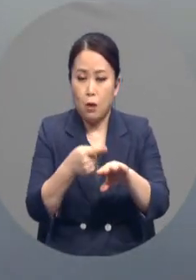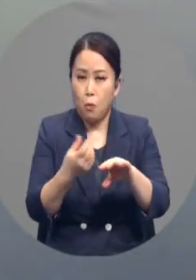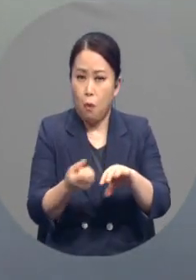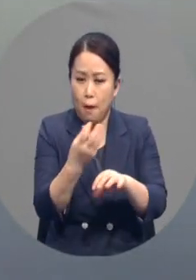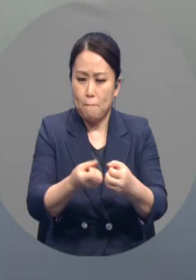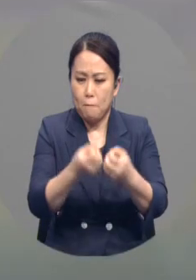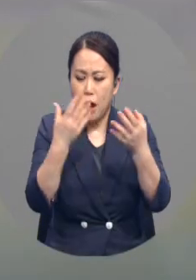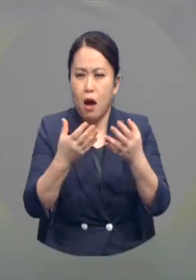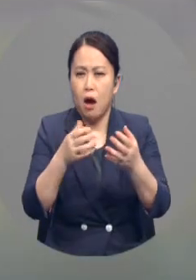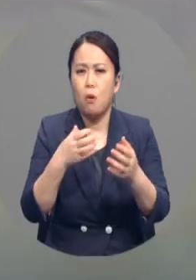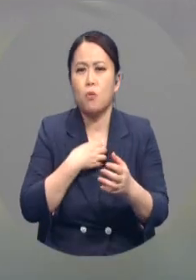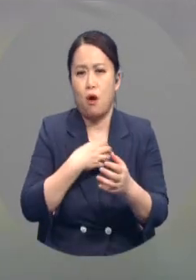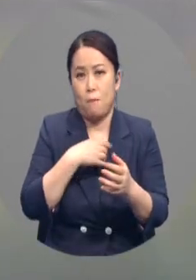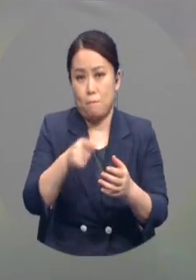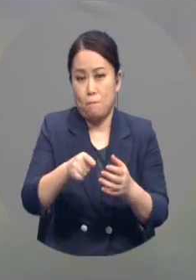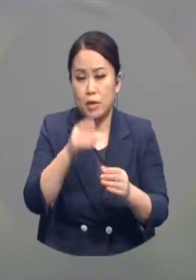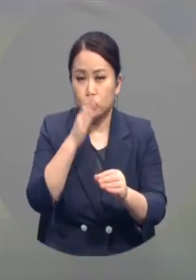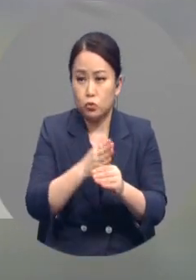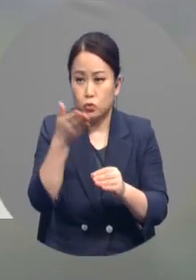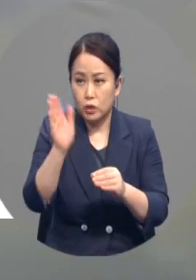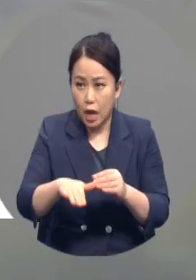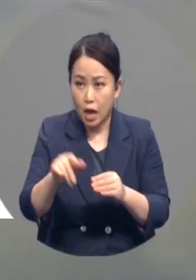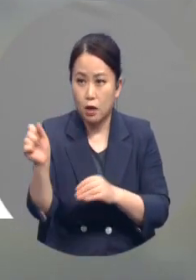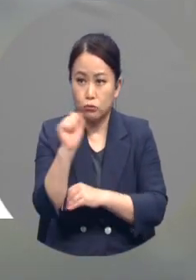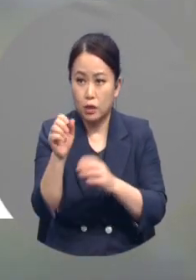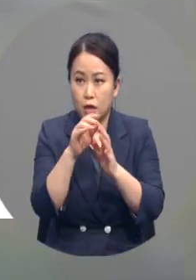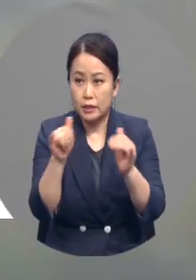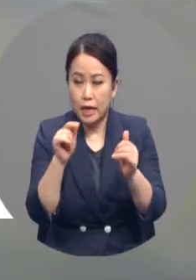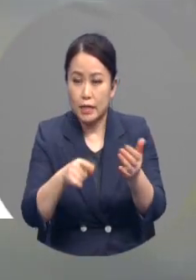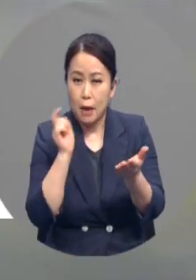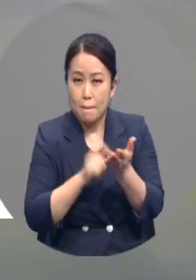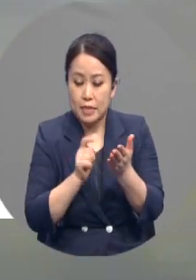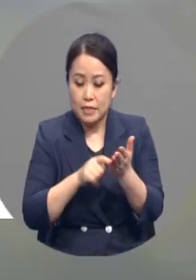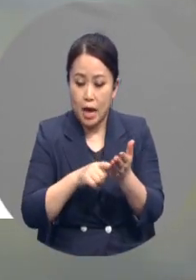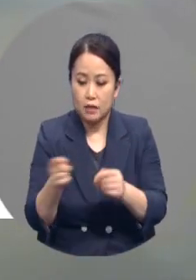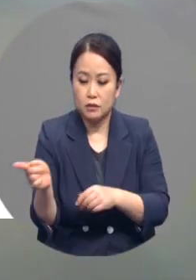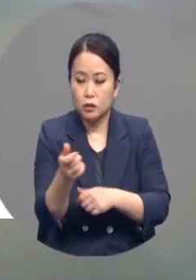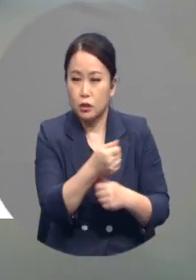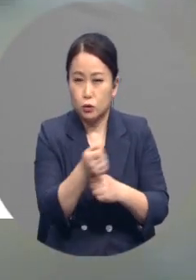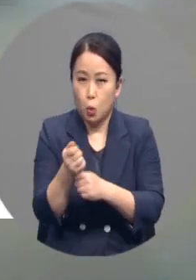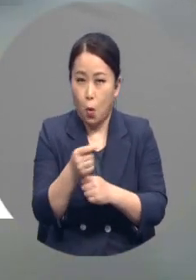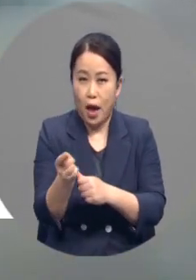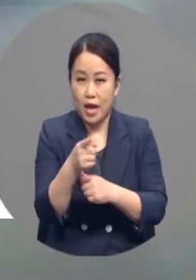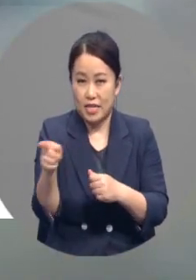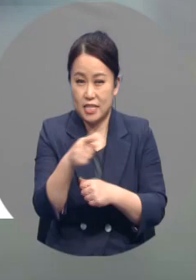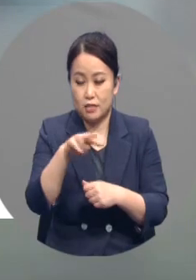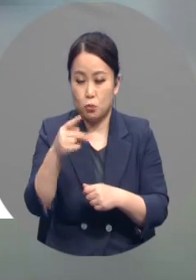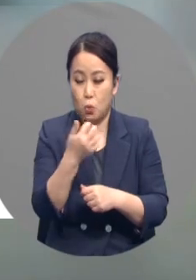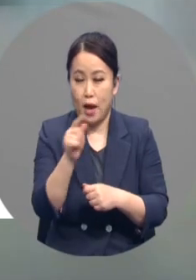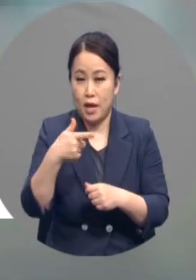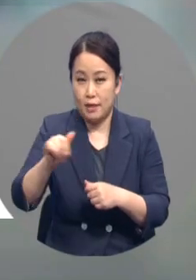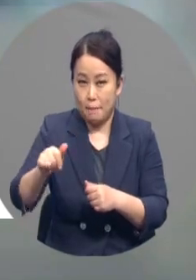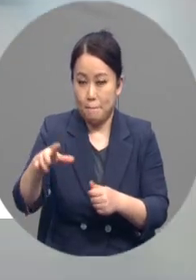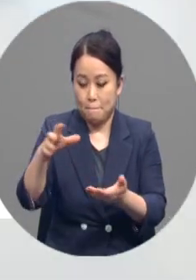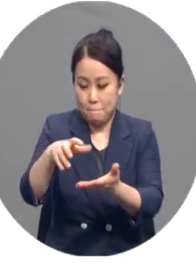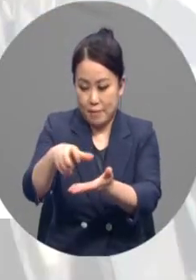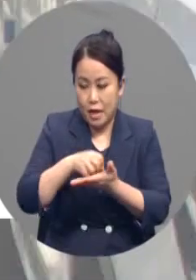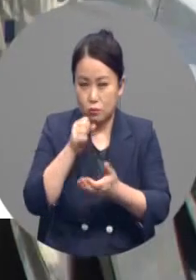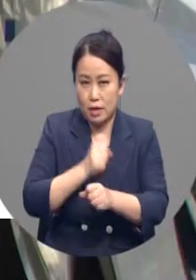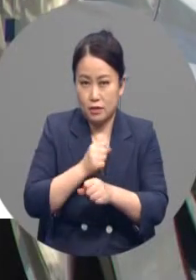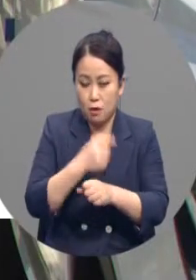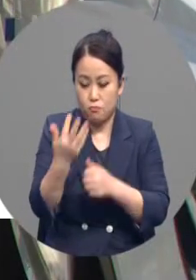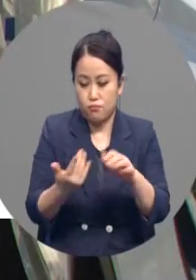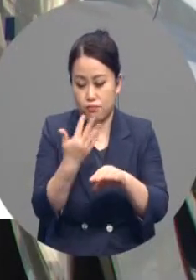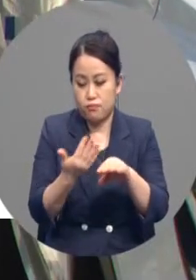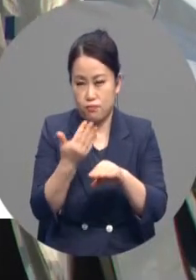위급한 상황에서 운전자는 투 말 벽에 붙어 있던 비상 소화기를 찾아내 지체없이 불이 붙은 차량으로 뛰어갑니다